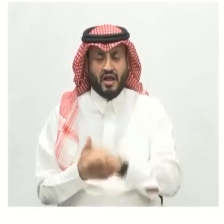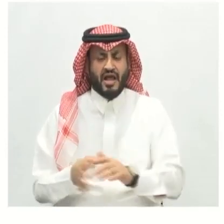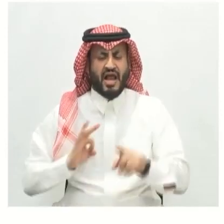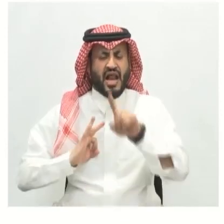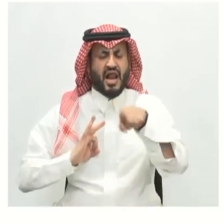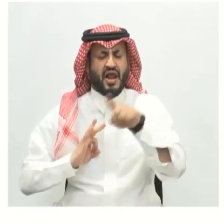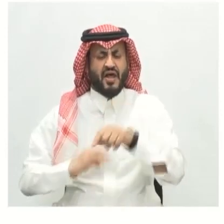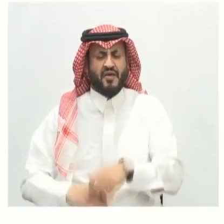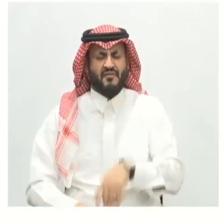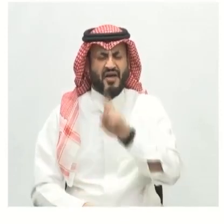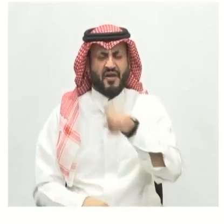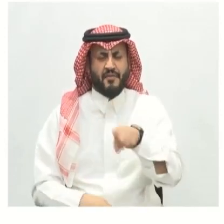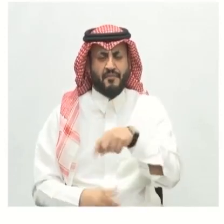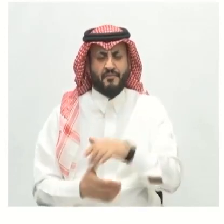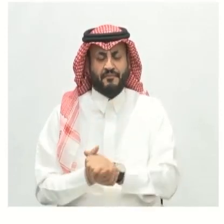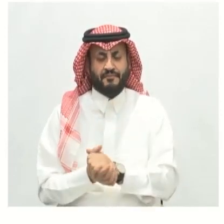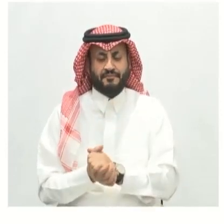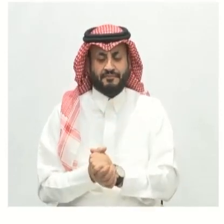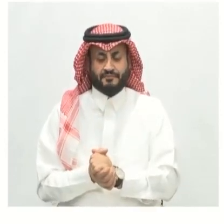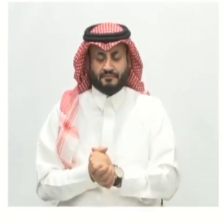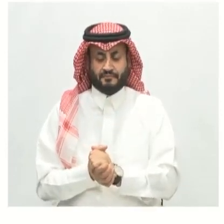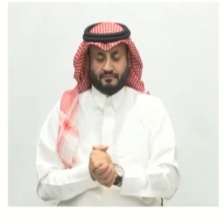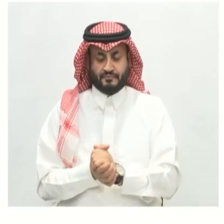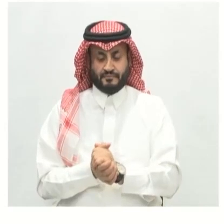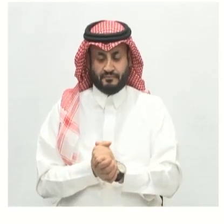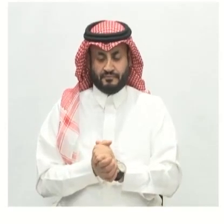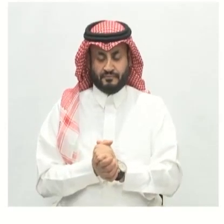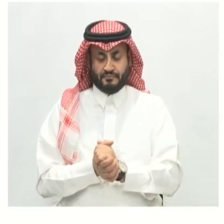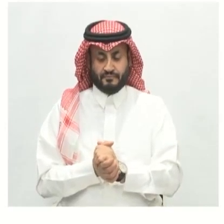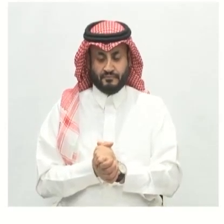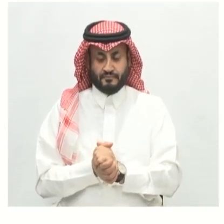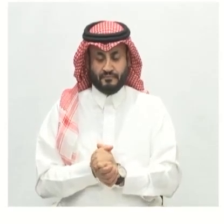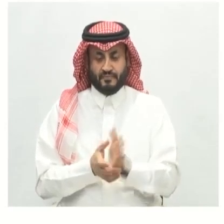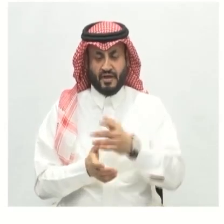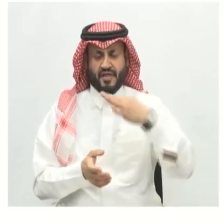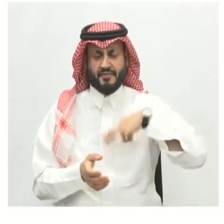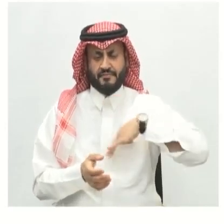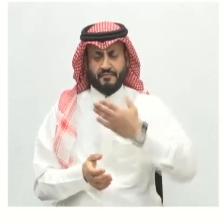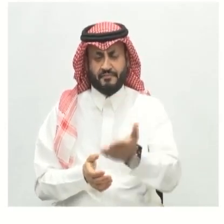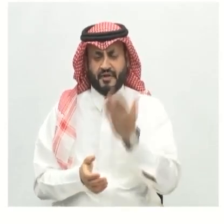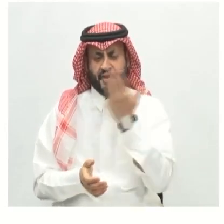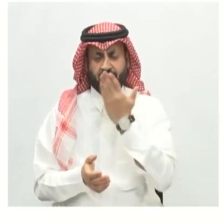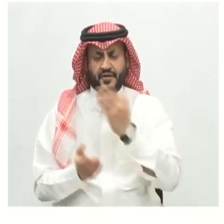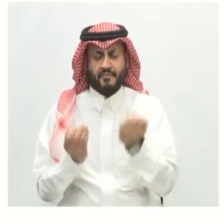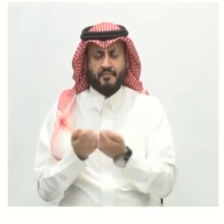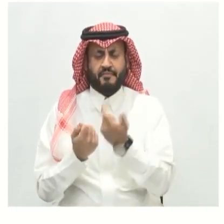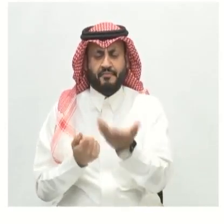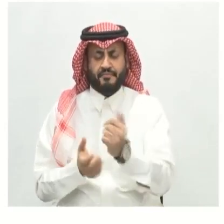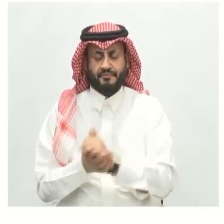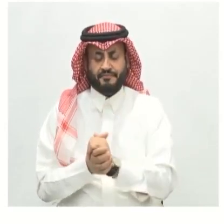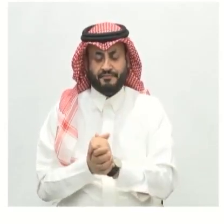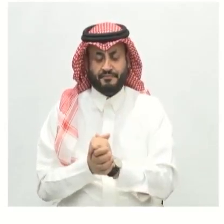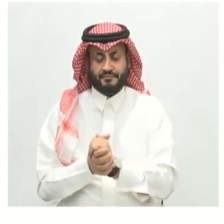الفحش والتفحش ننتقل الان الى فائده نقراها سويا